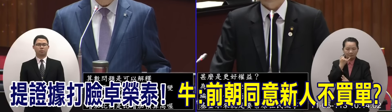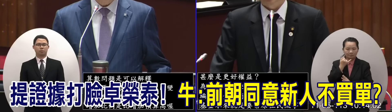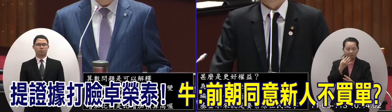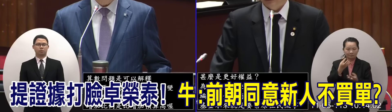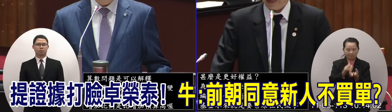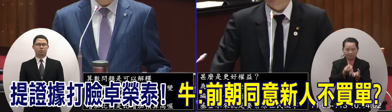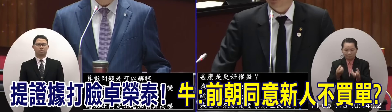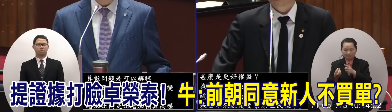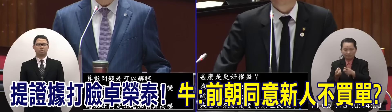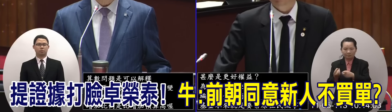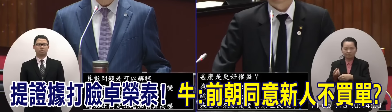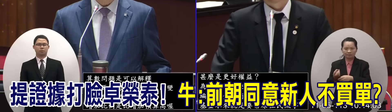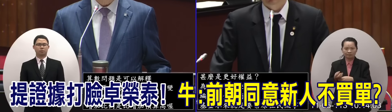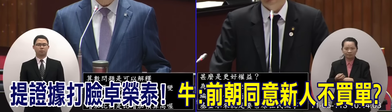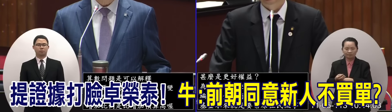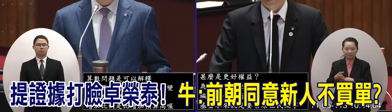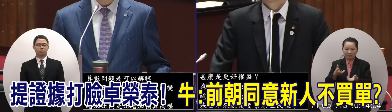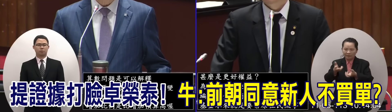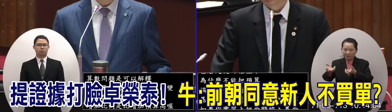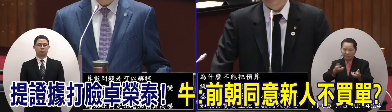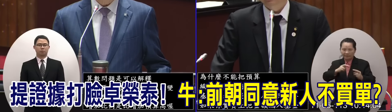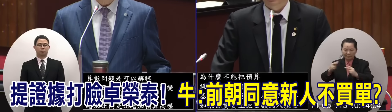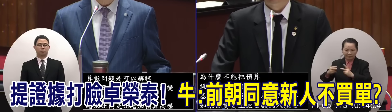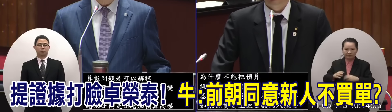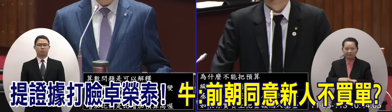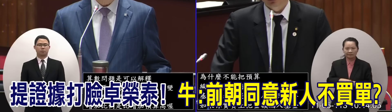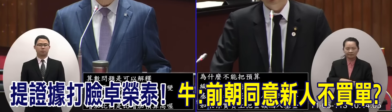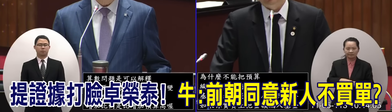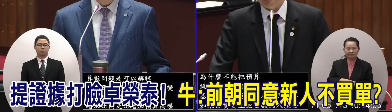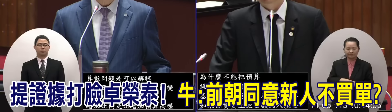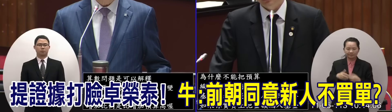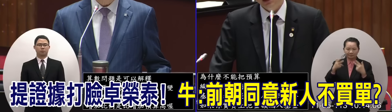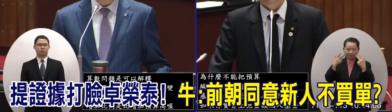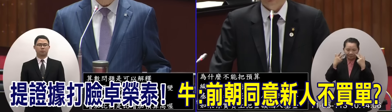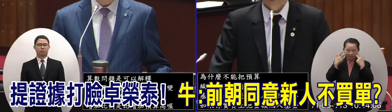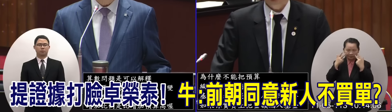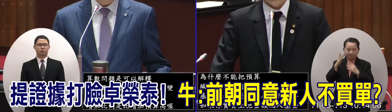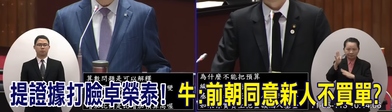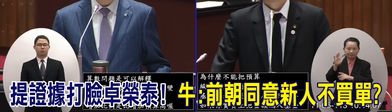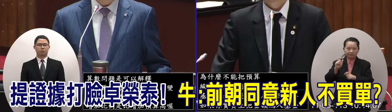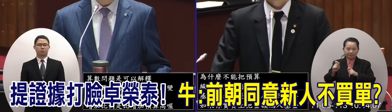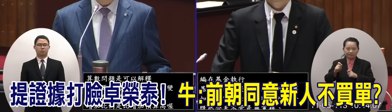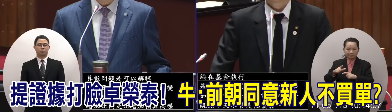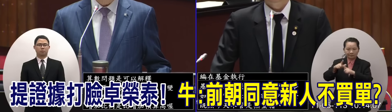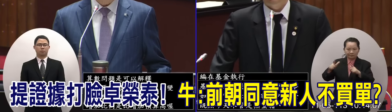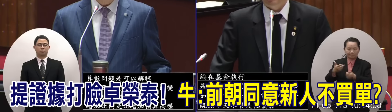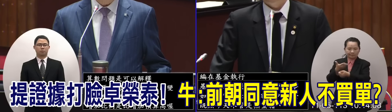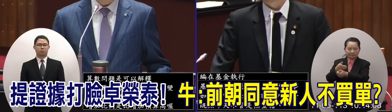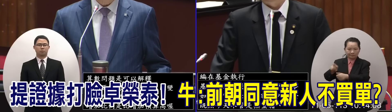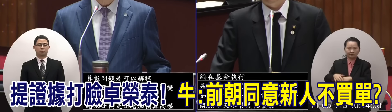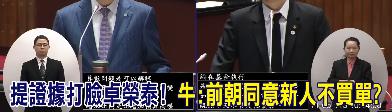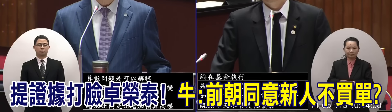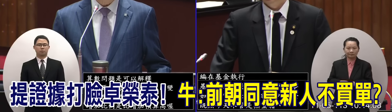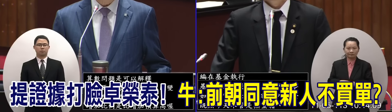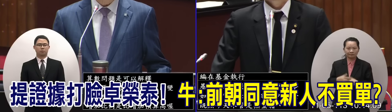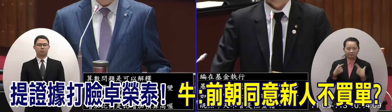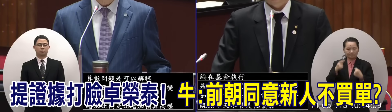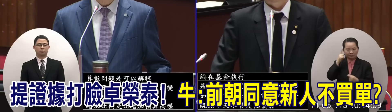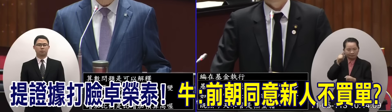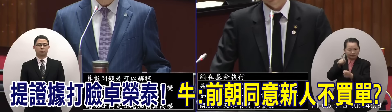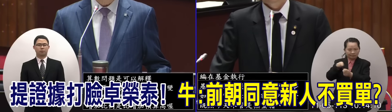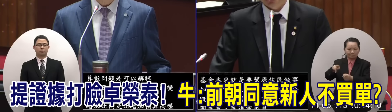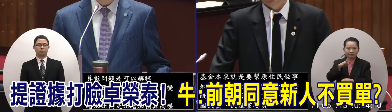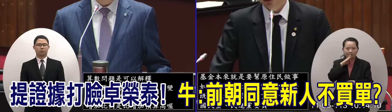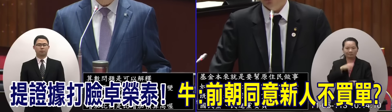点预算，改变分配的逻辑，加大对于原住民朋友的政策挹注，这个才是政策的本意嘛。这个我